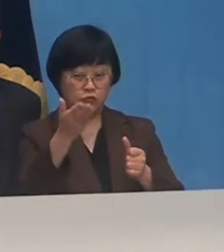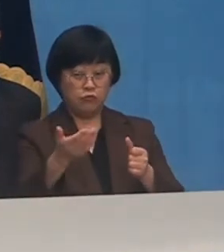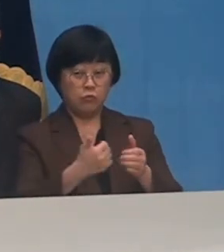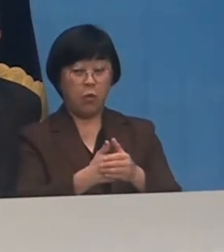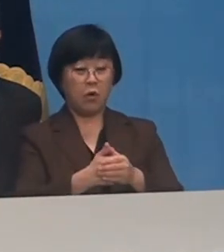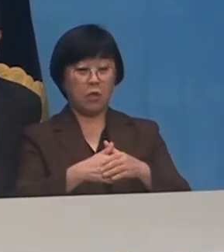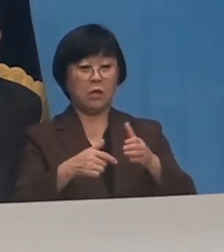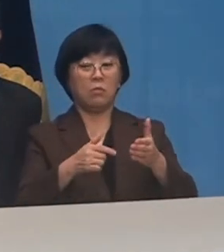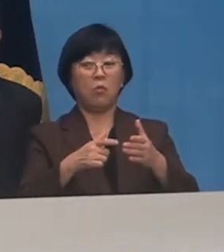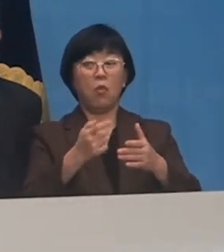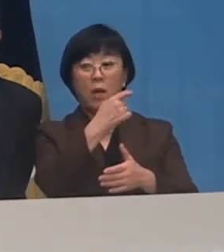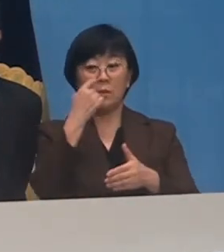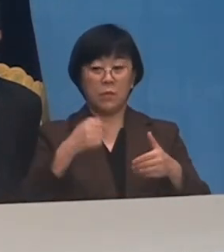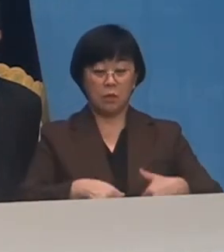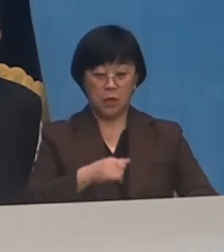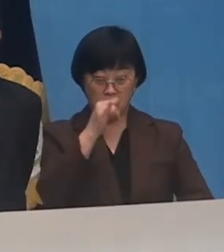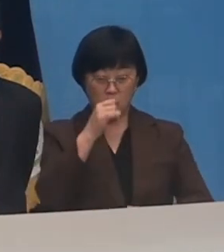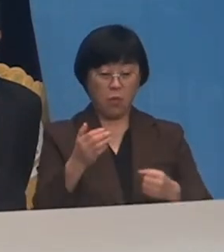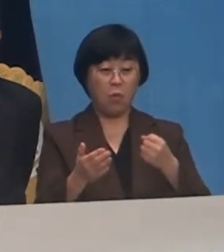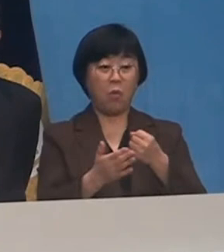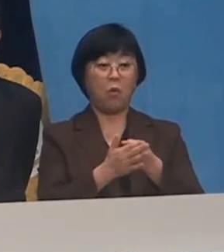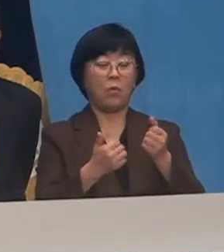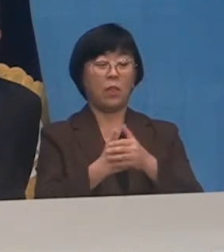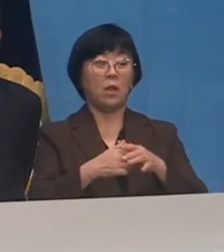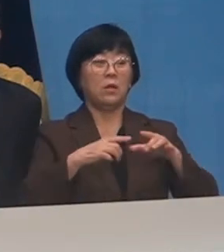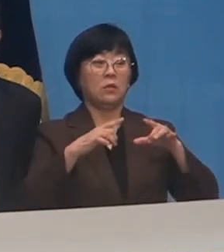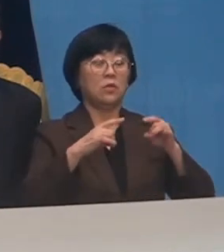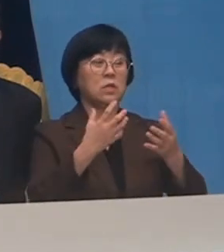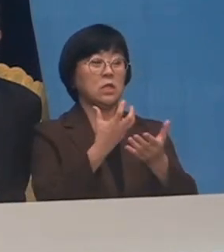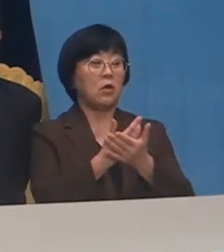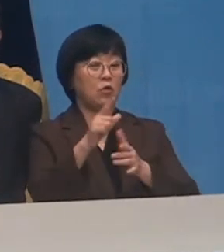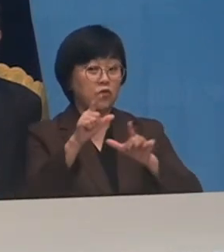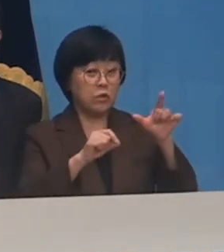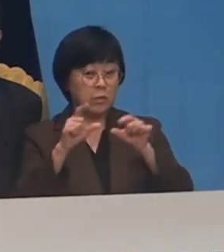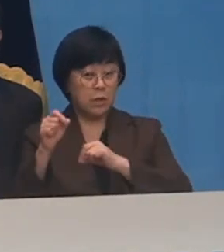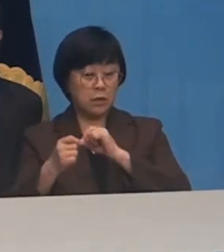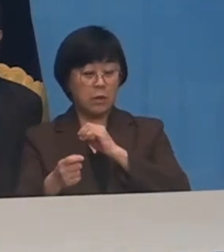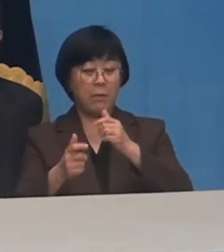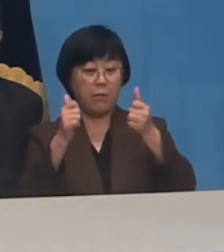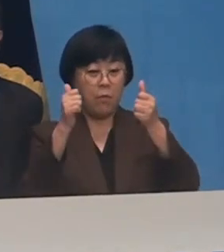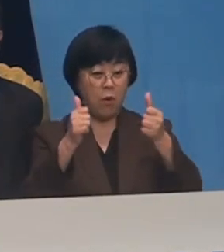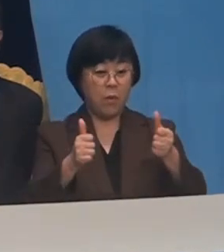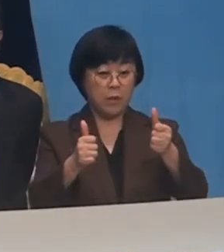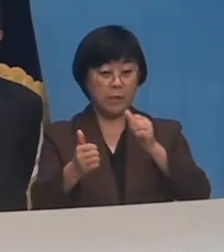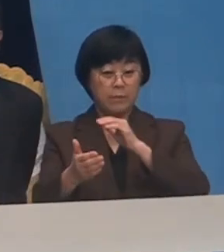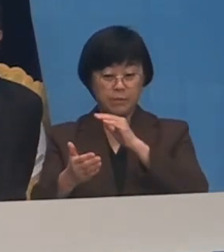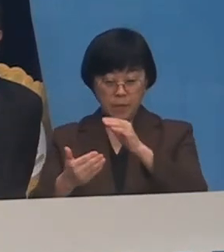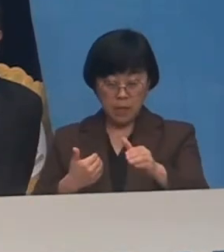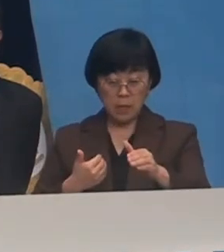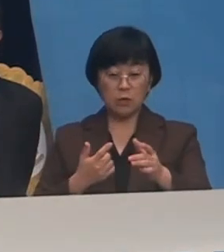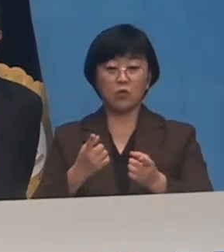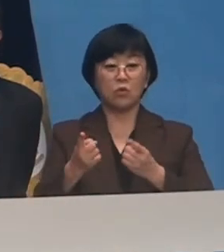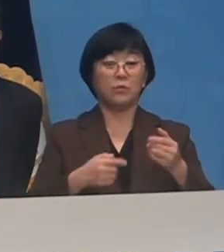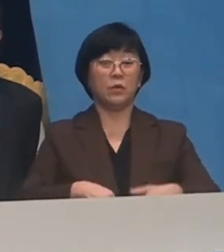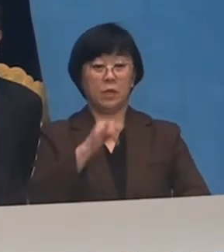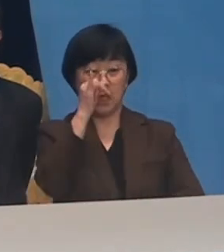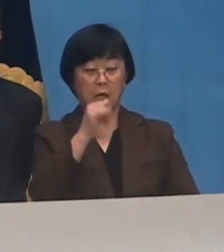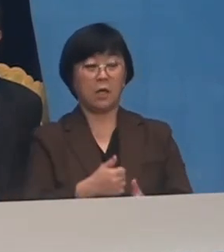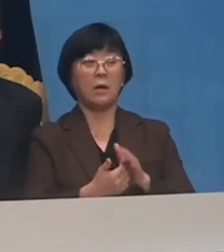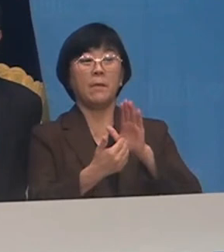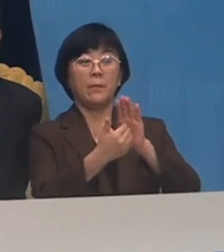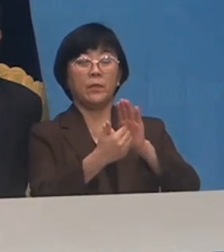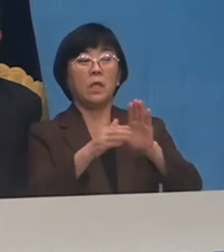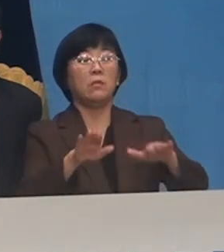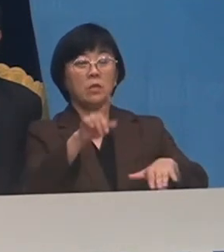요청 범위를 확인할 수 있어야 되고 통신자료 수집에 대한 법원의 사전 통제도 필요하다라고 밝힌 바 있다. 그런데 이번